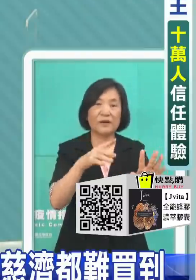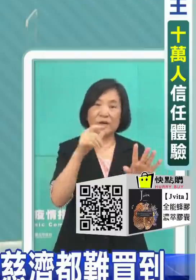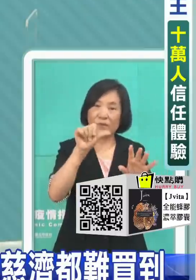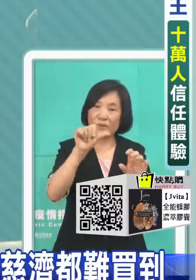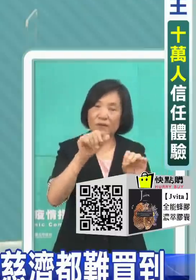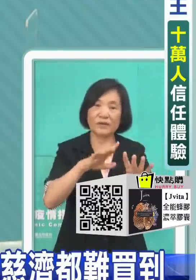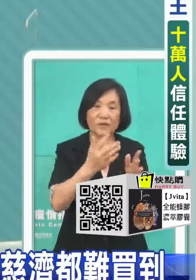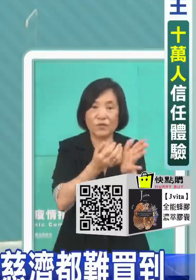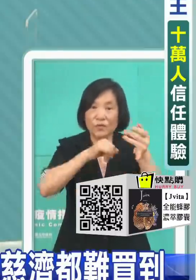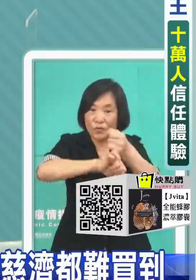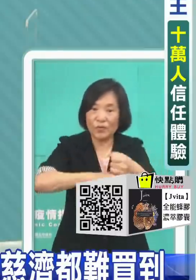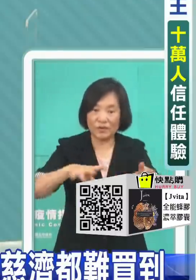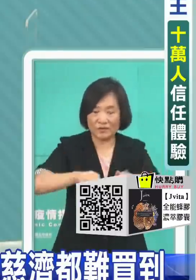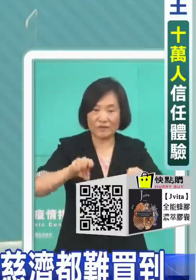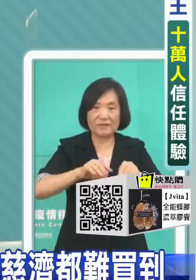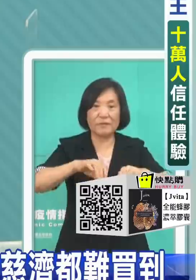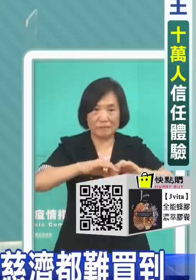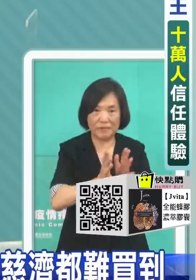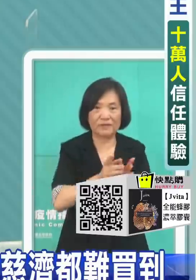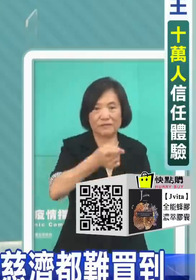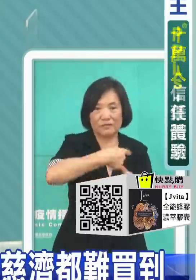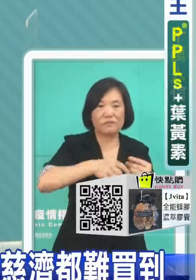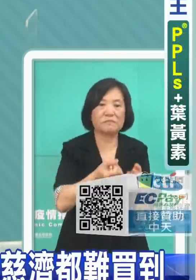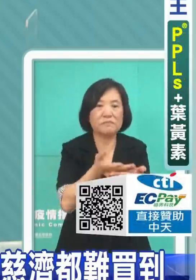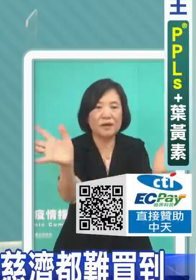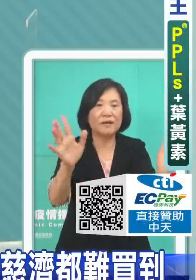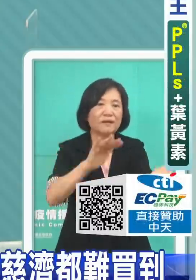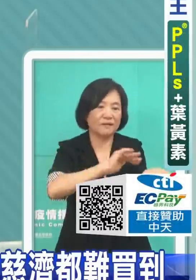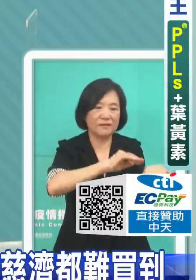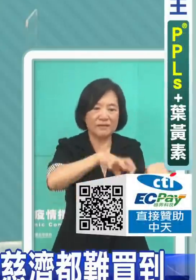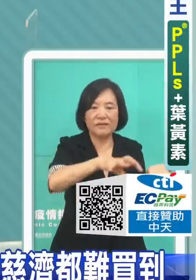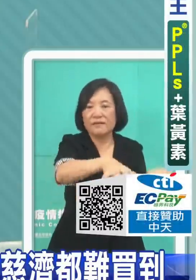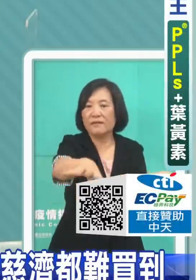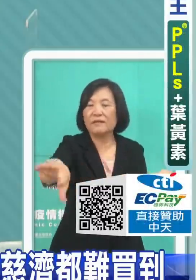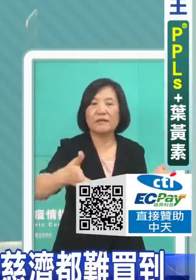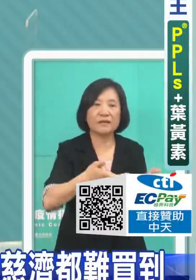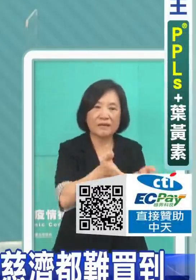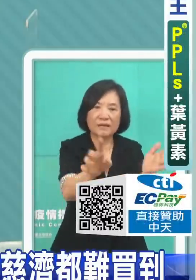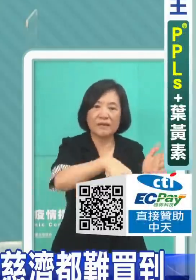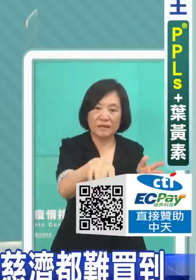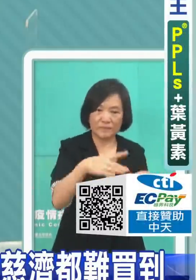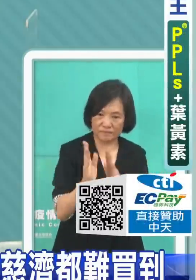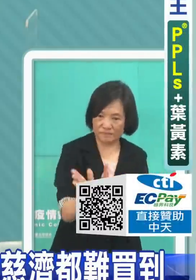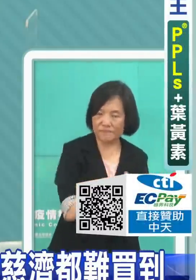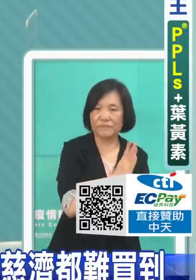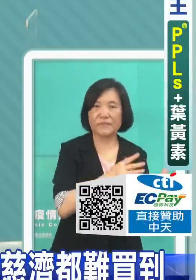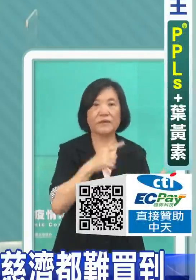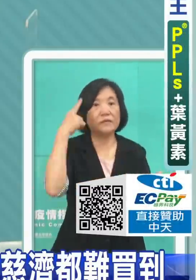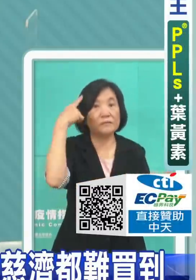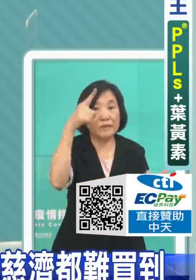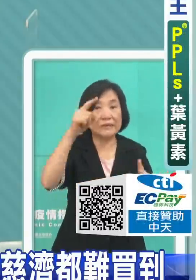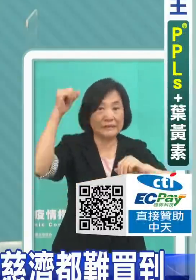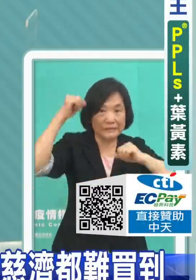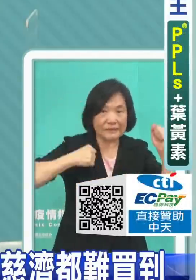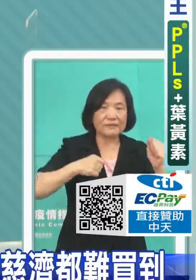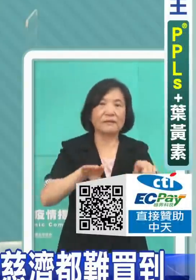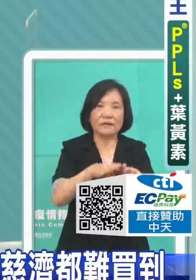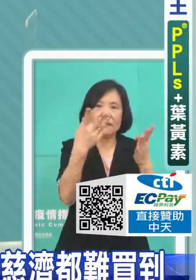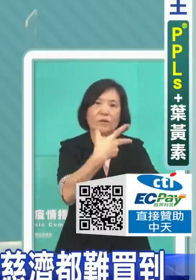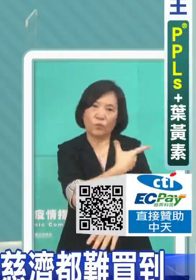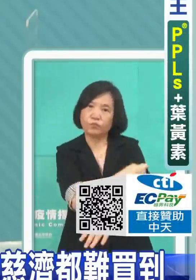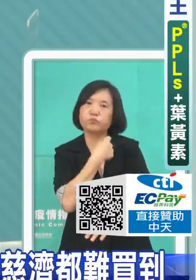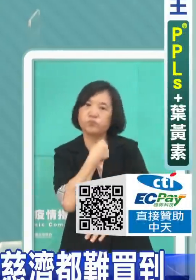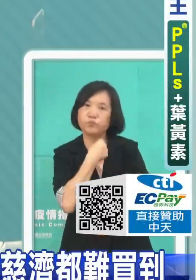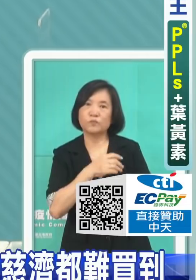业的资料，那转到各个医疗院所去，让他们可以准备，因为隔天一早就要接种